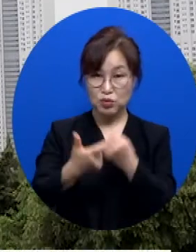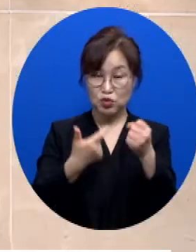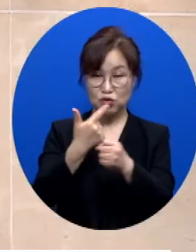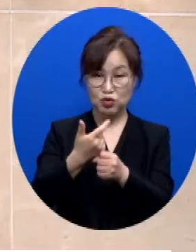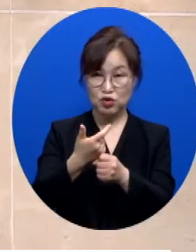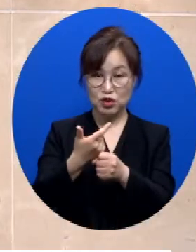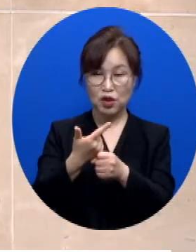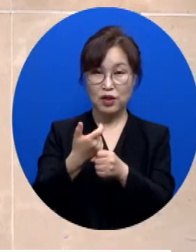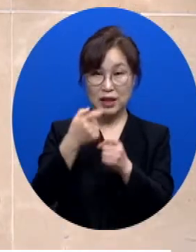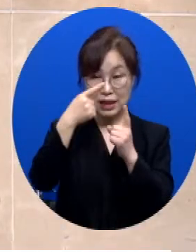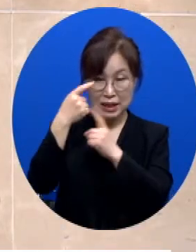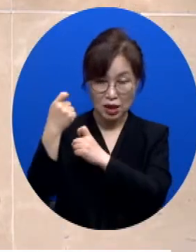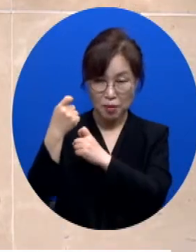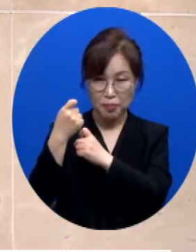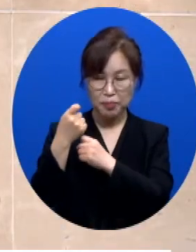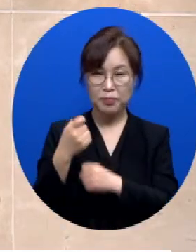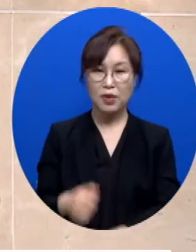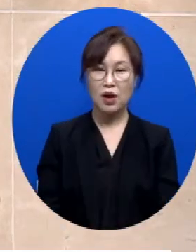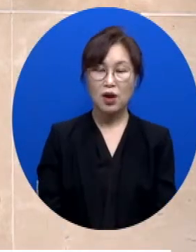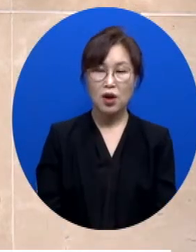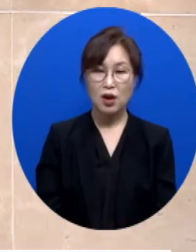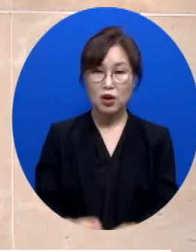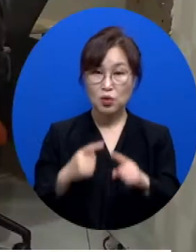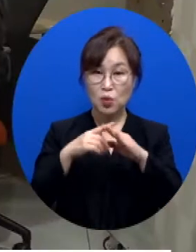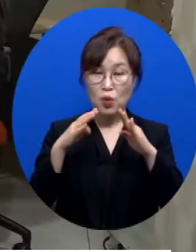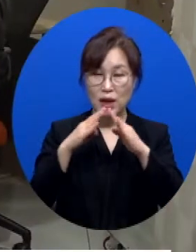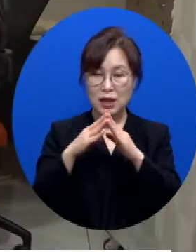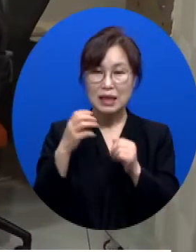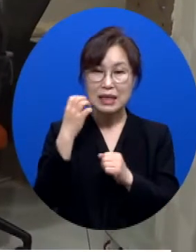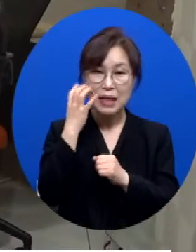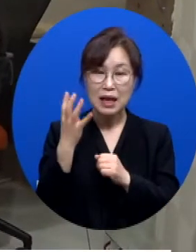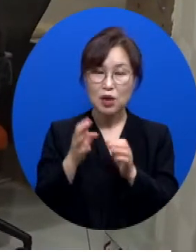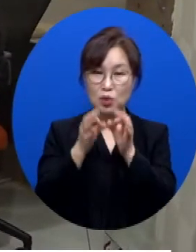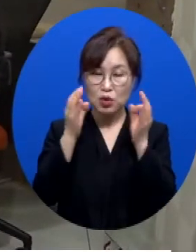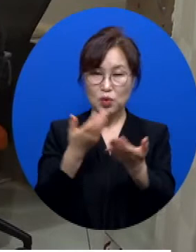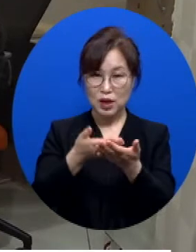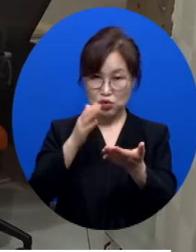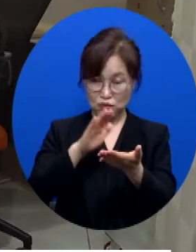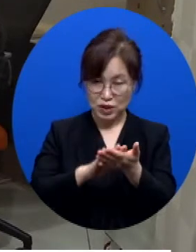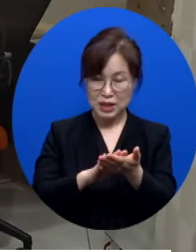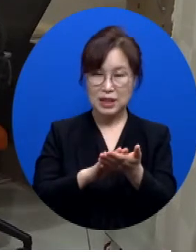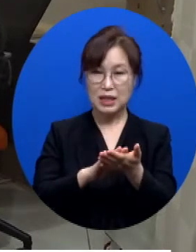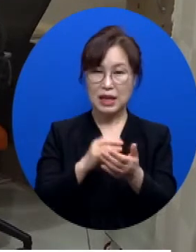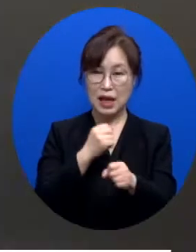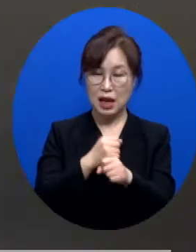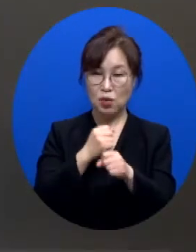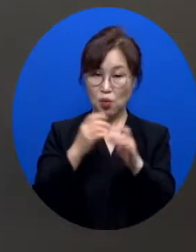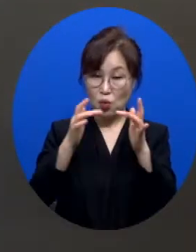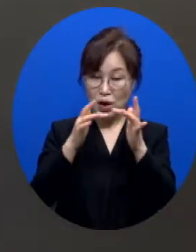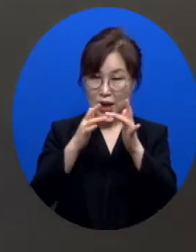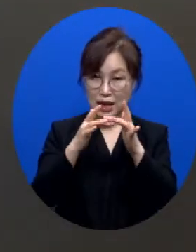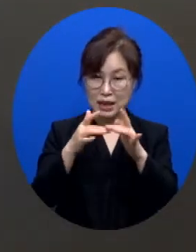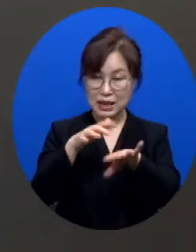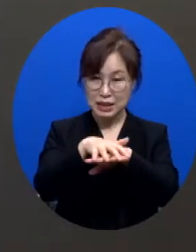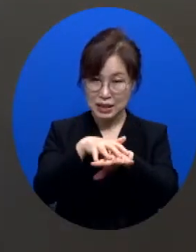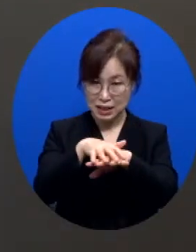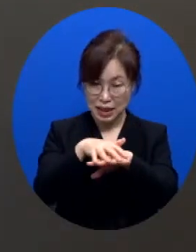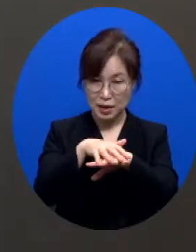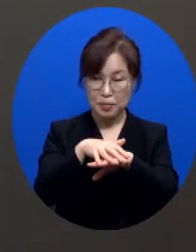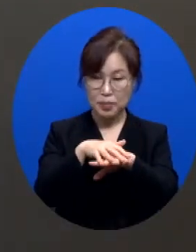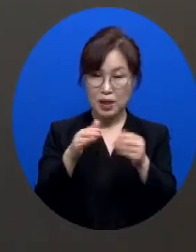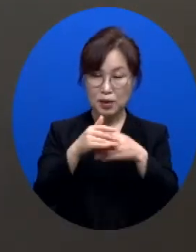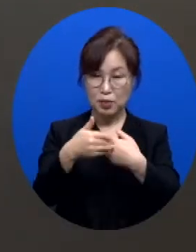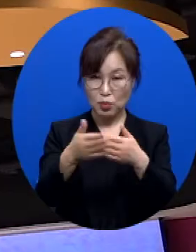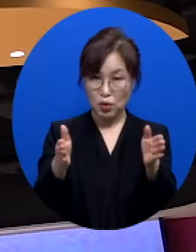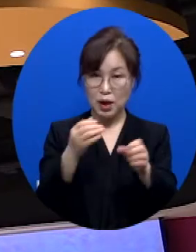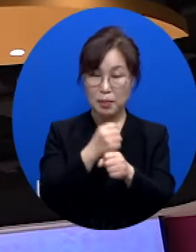맞은 드림교회는 4개월간의 리모델링을 통해 온라인 사역을 위한 영상 장비와 스튜디오를 구축하고 교회